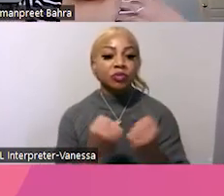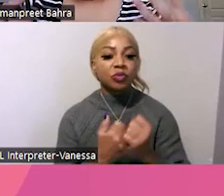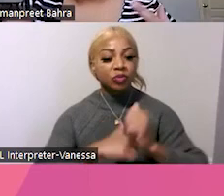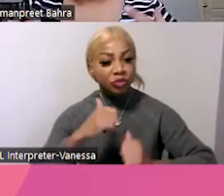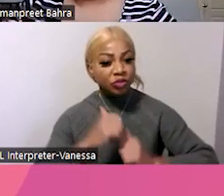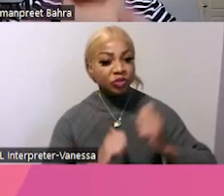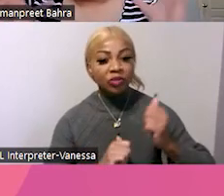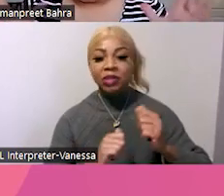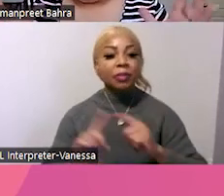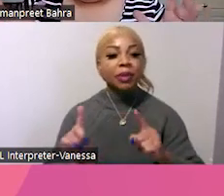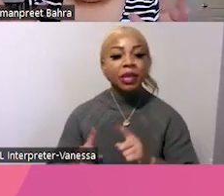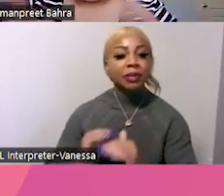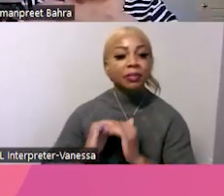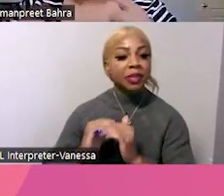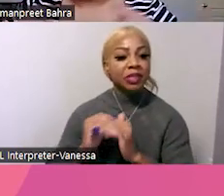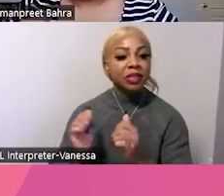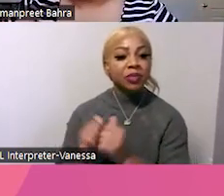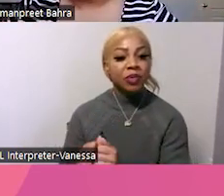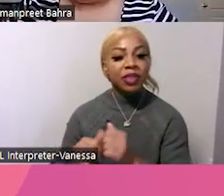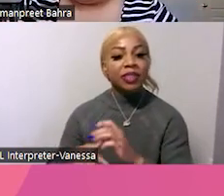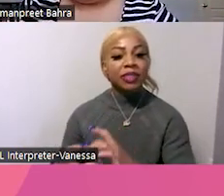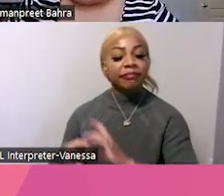interprétations sociopolitiques et